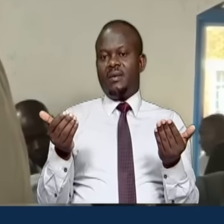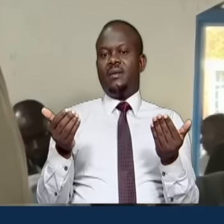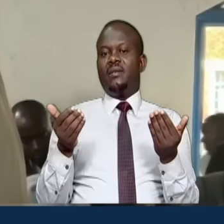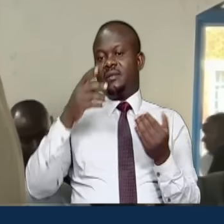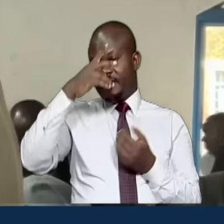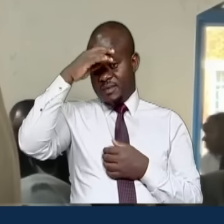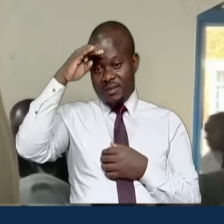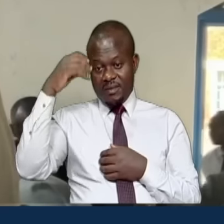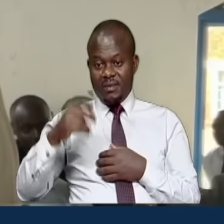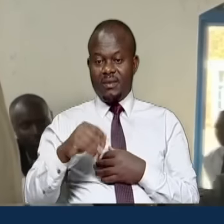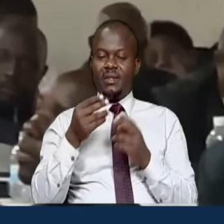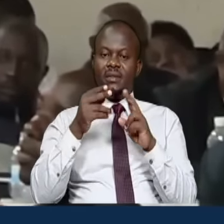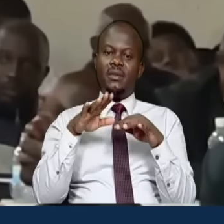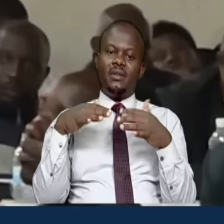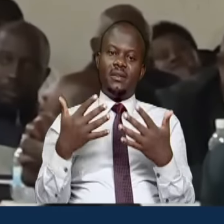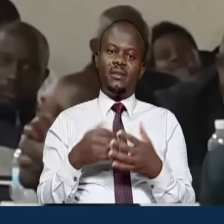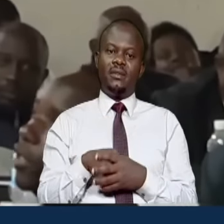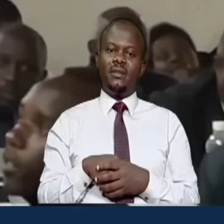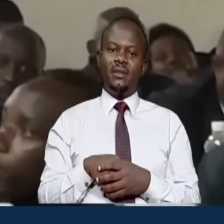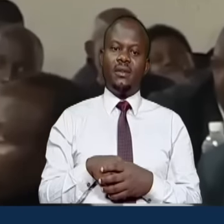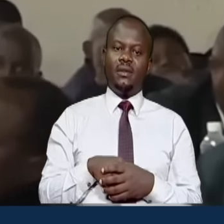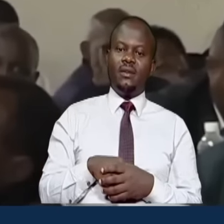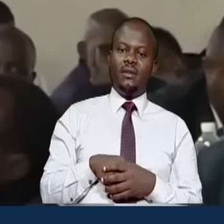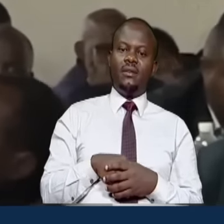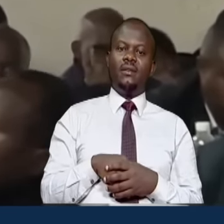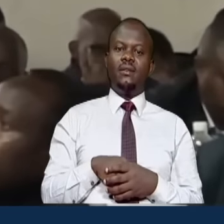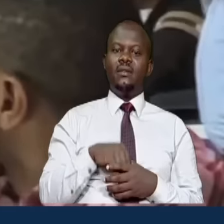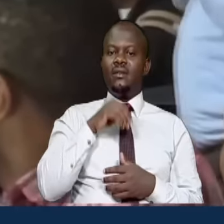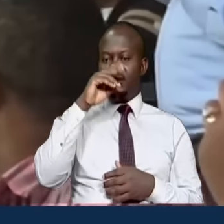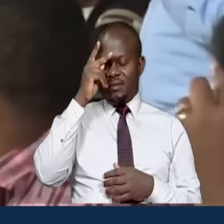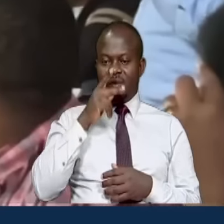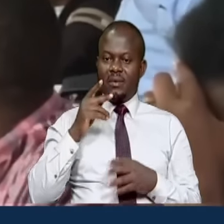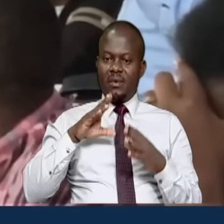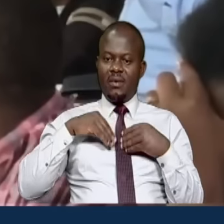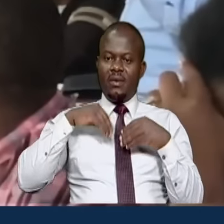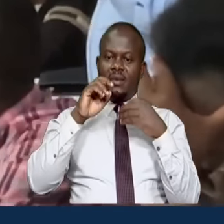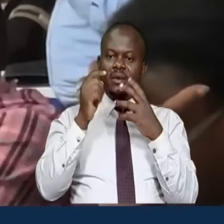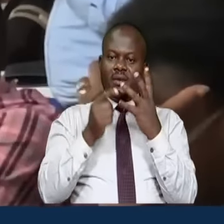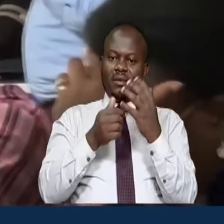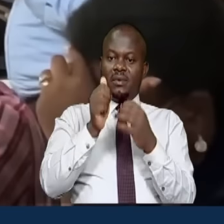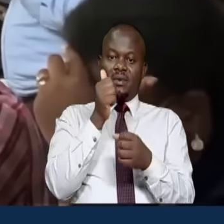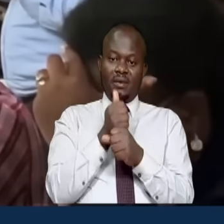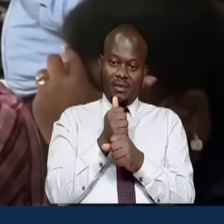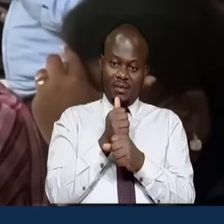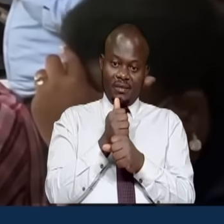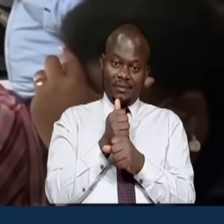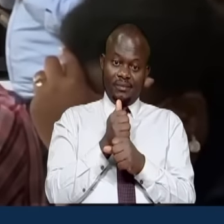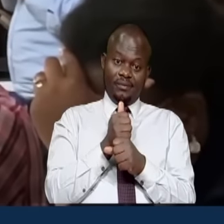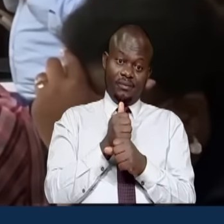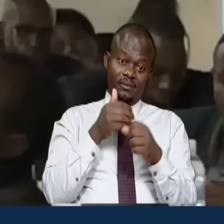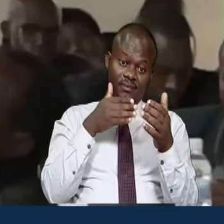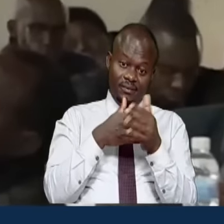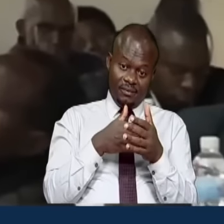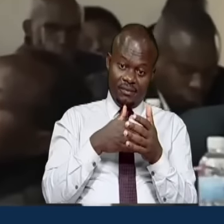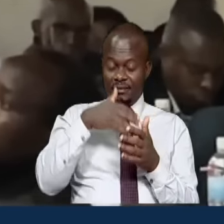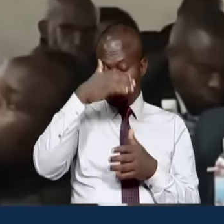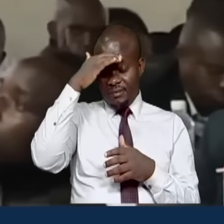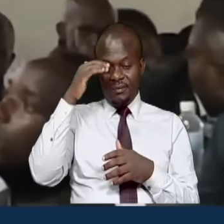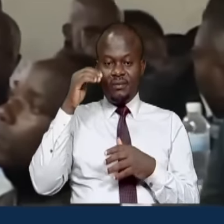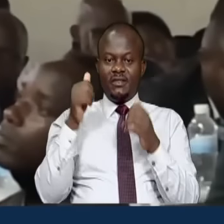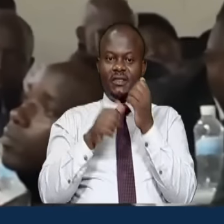bwatugombwa biragenda bite? Nta mubyeyi wakwemerera ko ibi abikora. birahanirwa. Visi